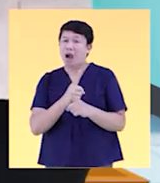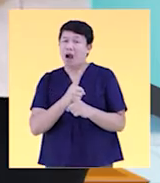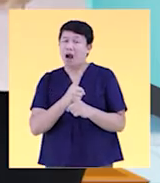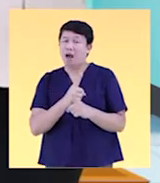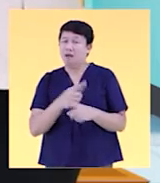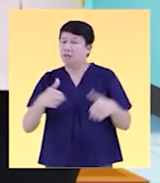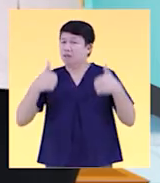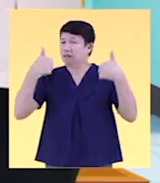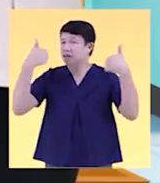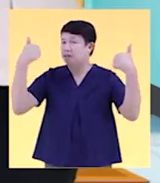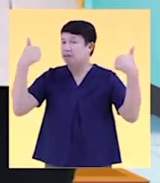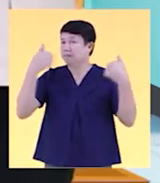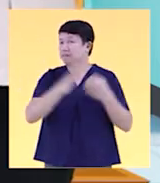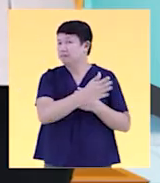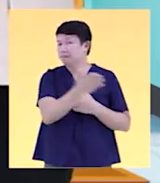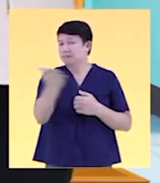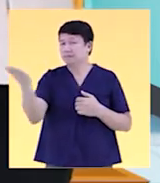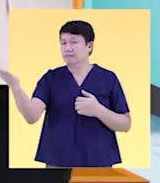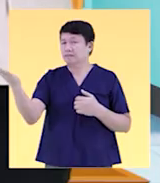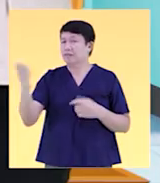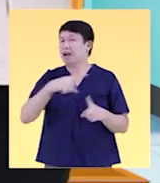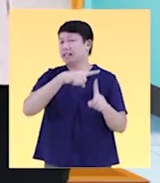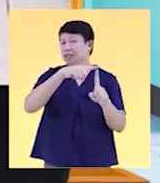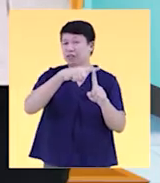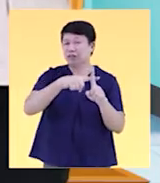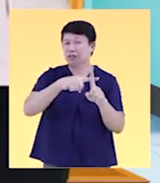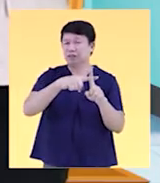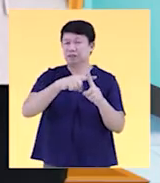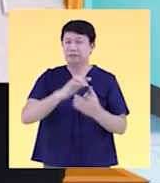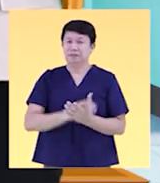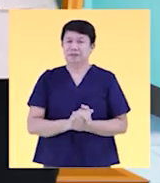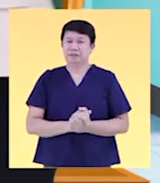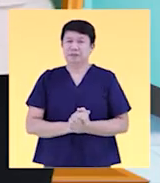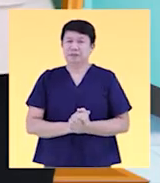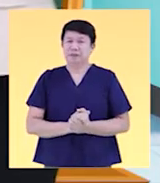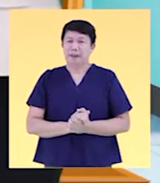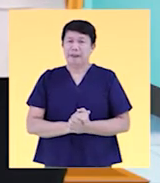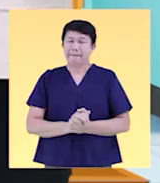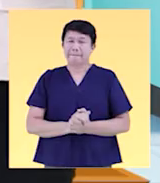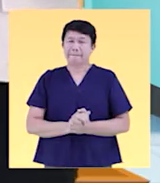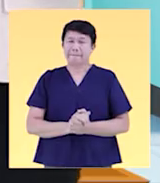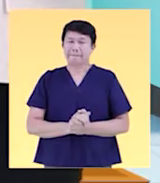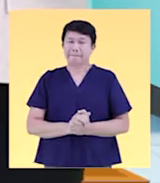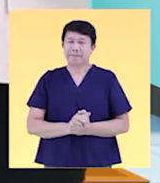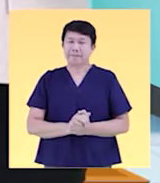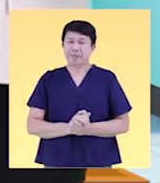Tama! 2 thumbs up para sa inyo! Addition!